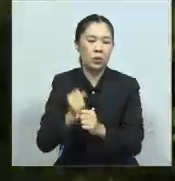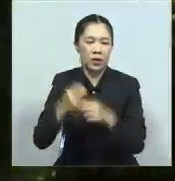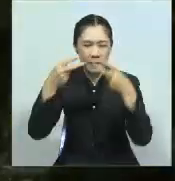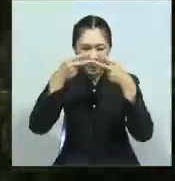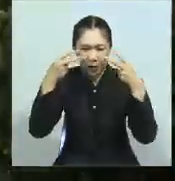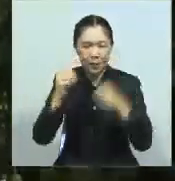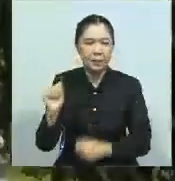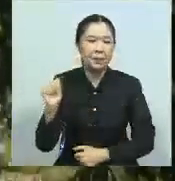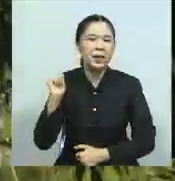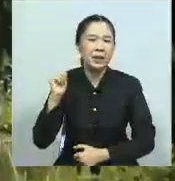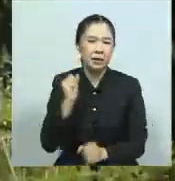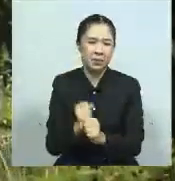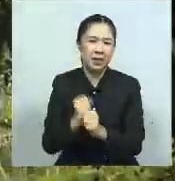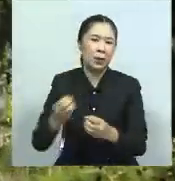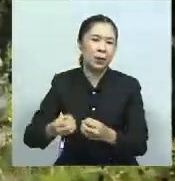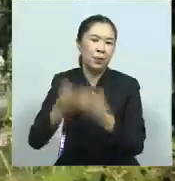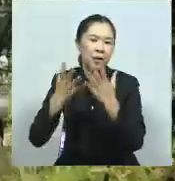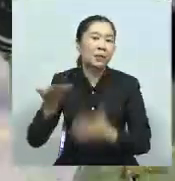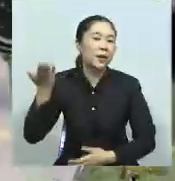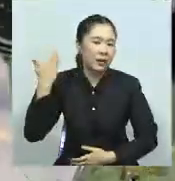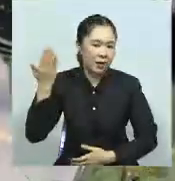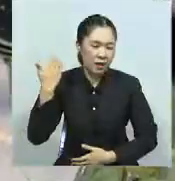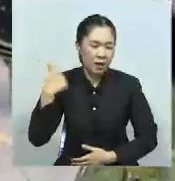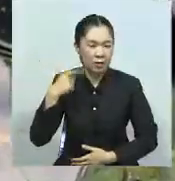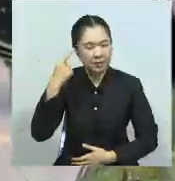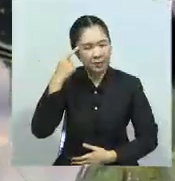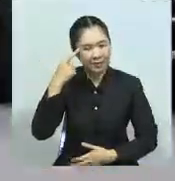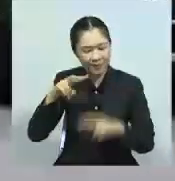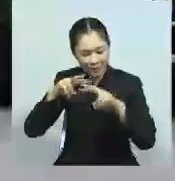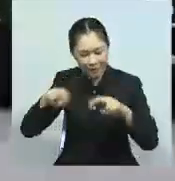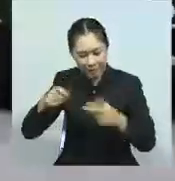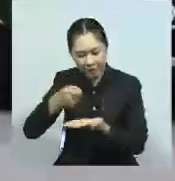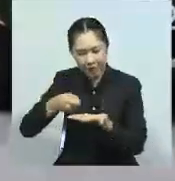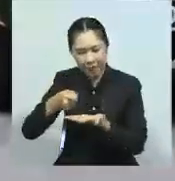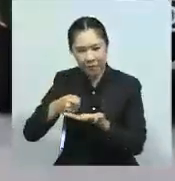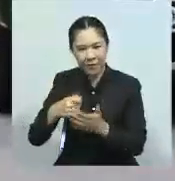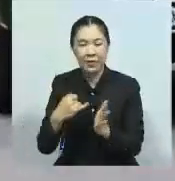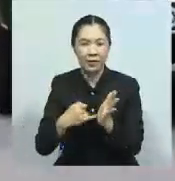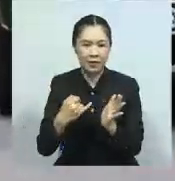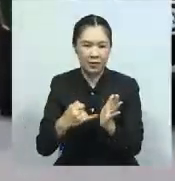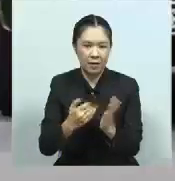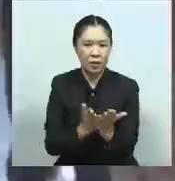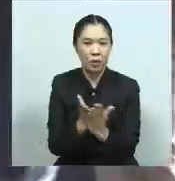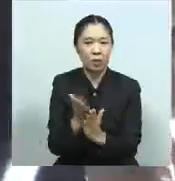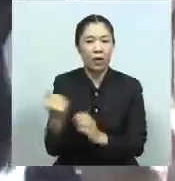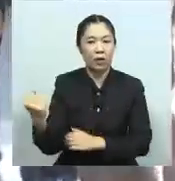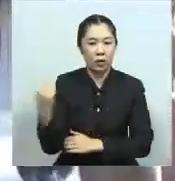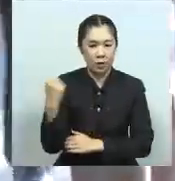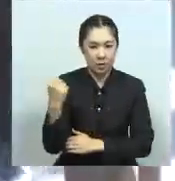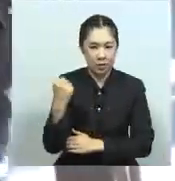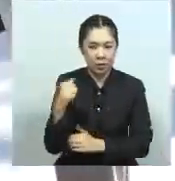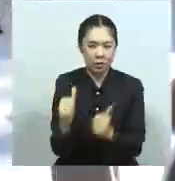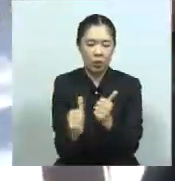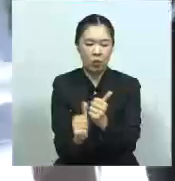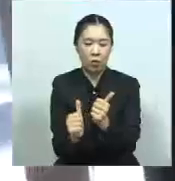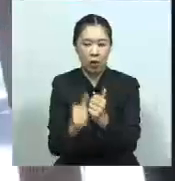เดิมที่เคยก่อเหตุมาแล้วจึงเชื่อว่าจะได้เบาะแสไม่ยากทางด้านของฝ่ายความมั่นคงกันบ้างอย่างพลเอกประวิตรวงษ์สุวรร